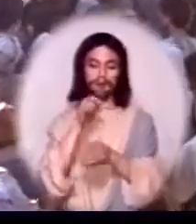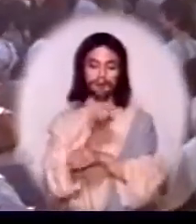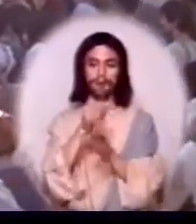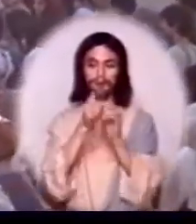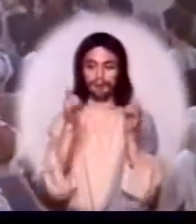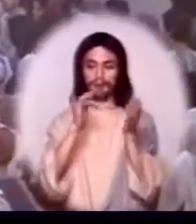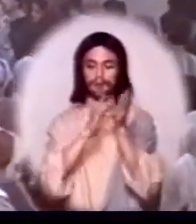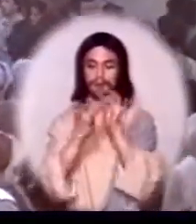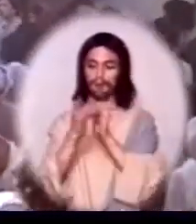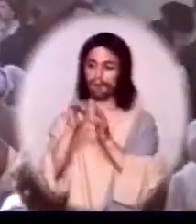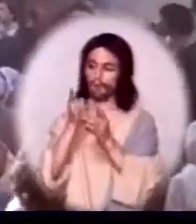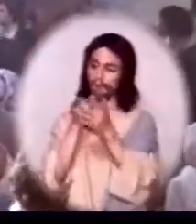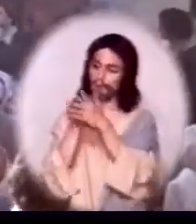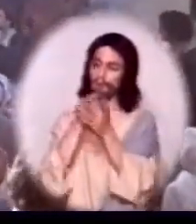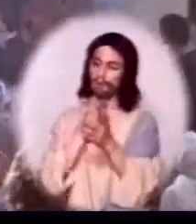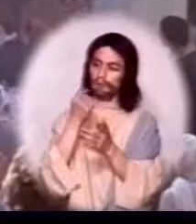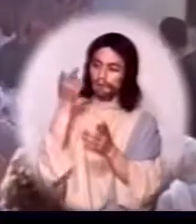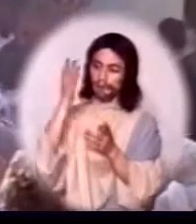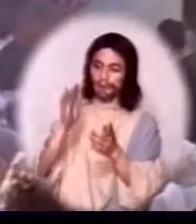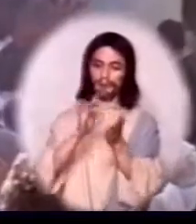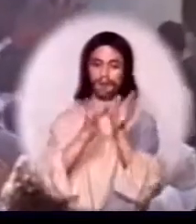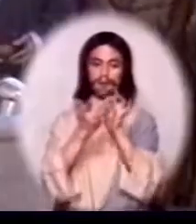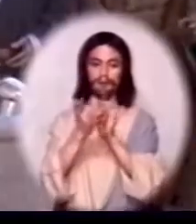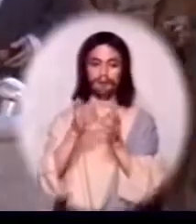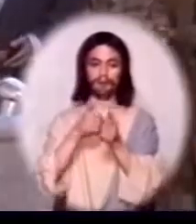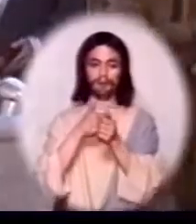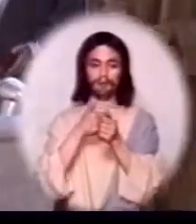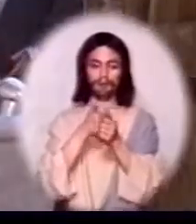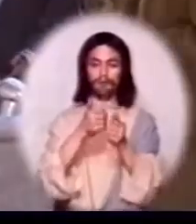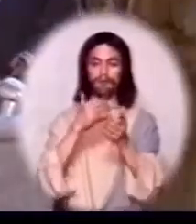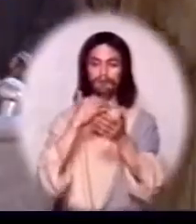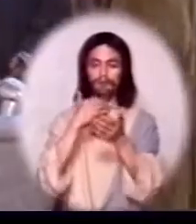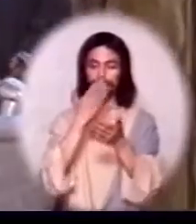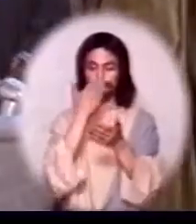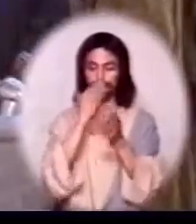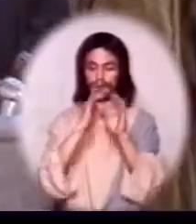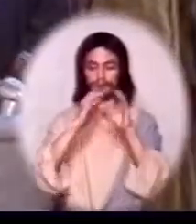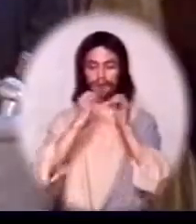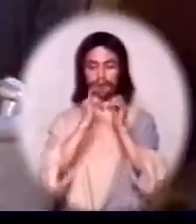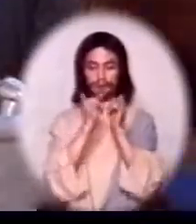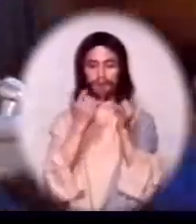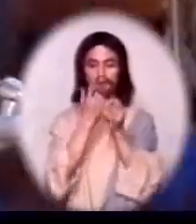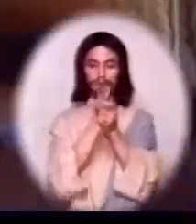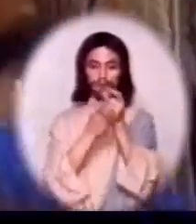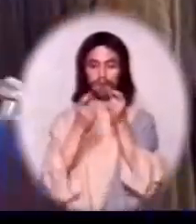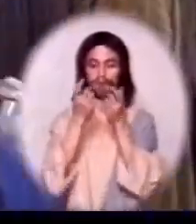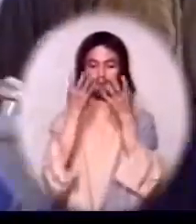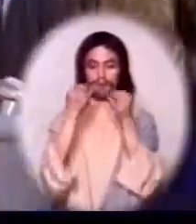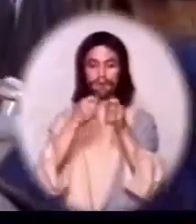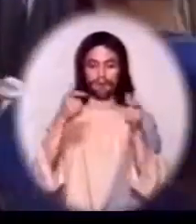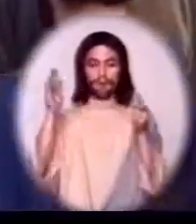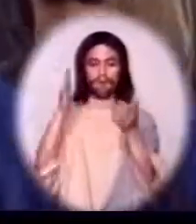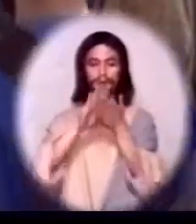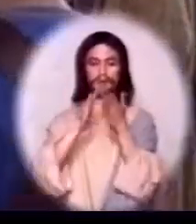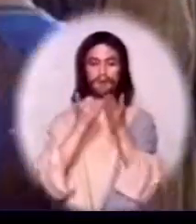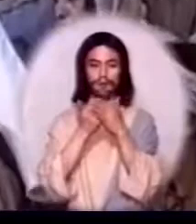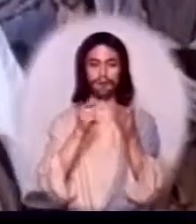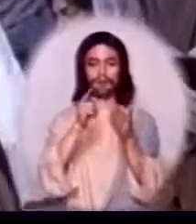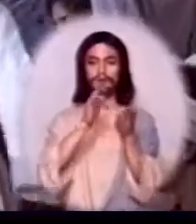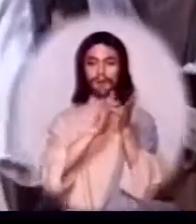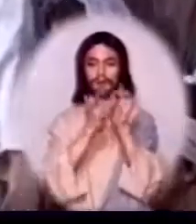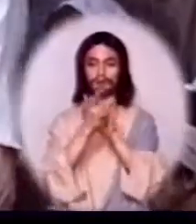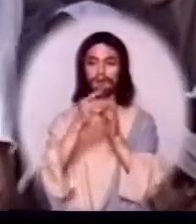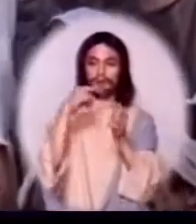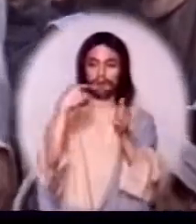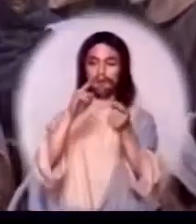예수를 책잡으려 했으나 예수를 따르는 유대인의 수는 날마다 더하였습니다. 그렇기 때문에 그들은